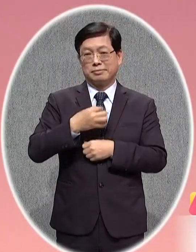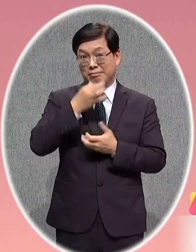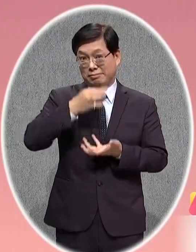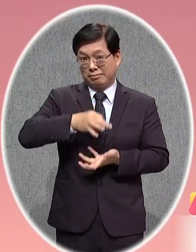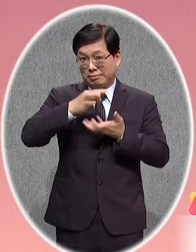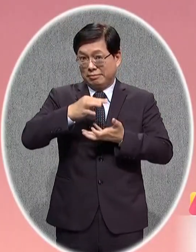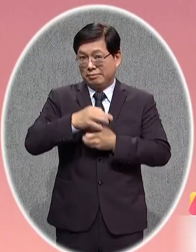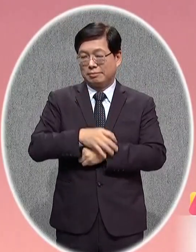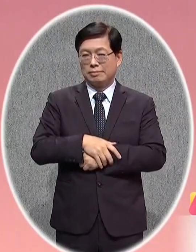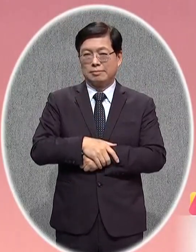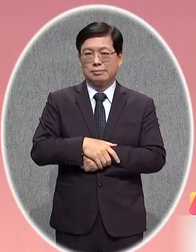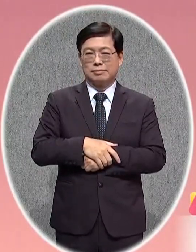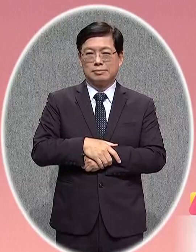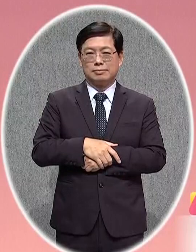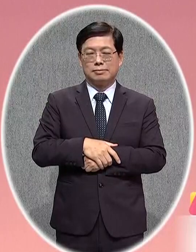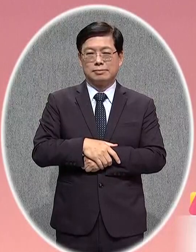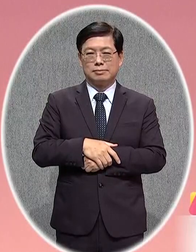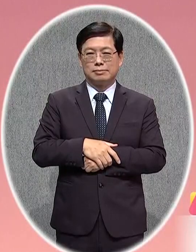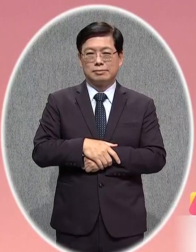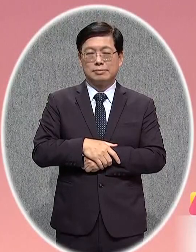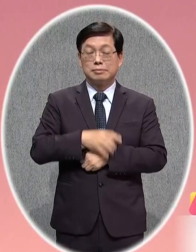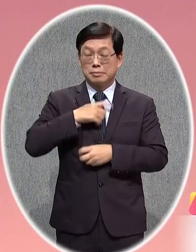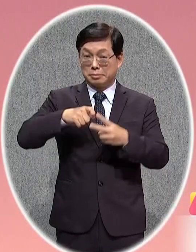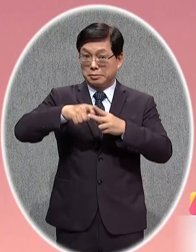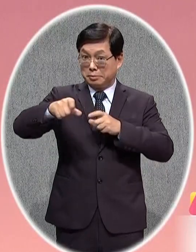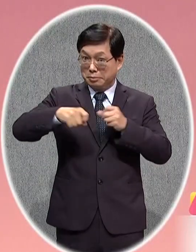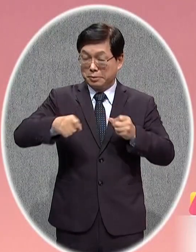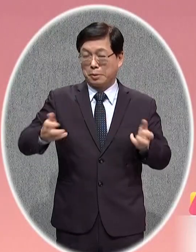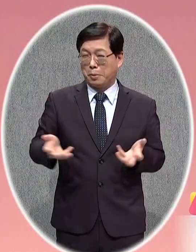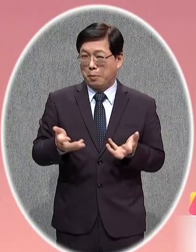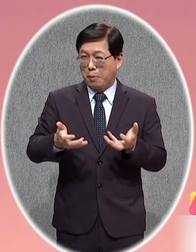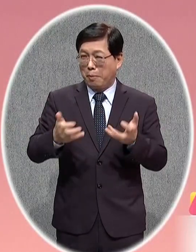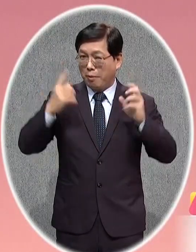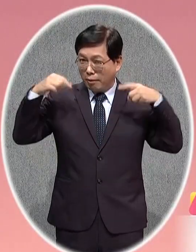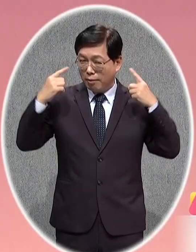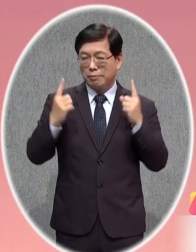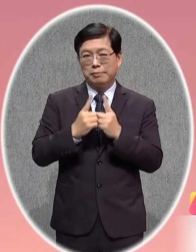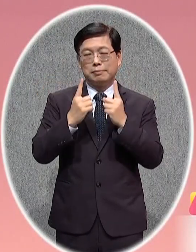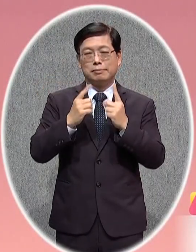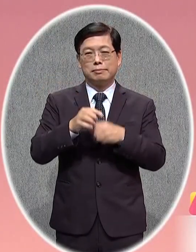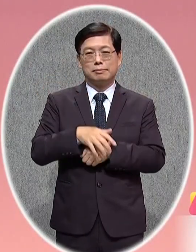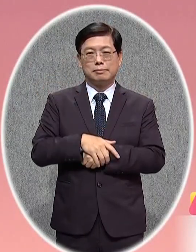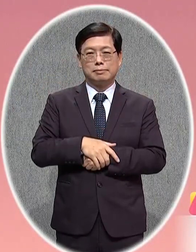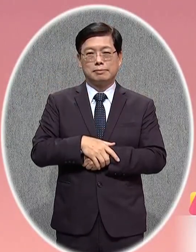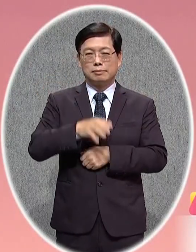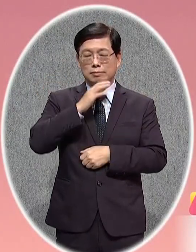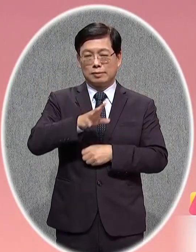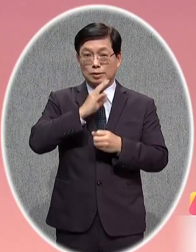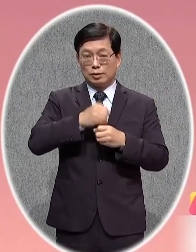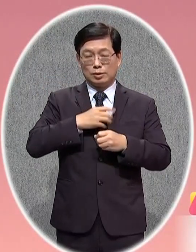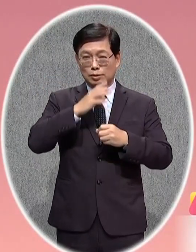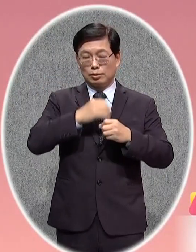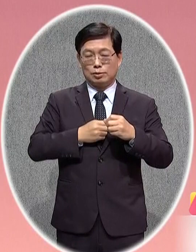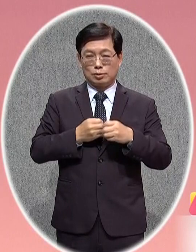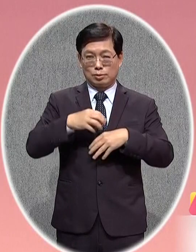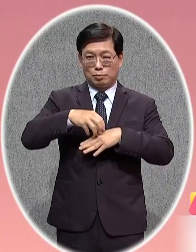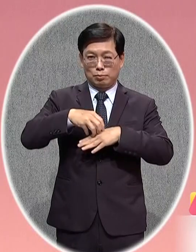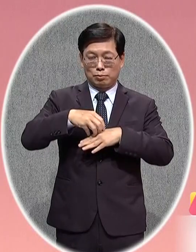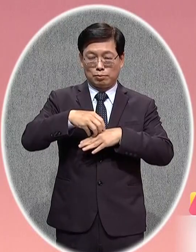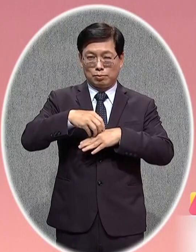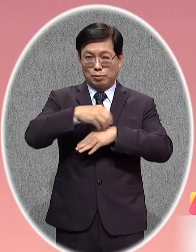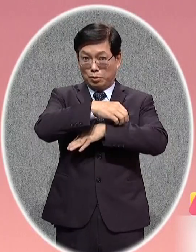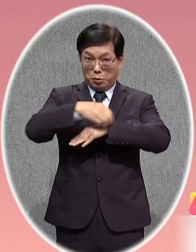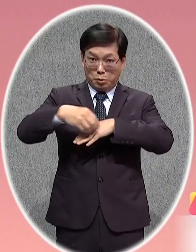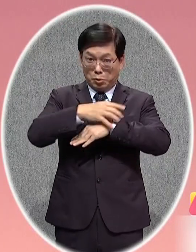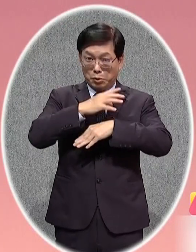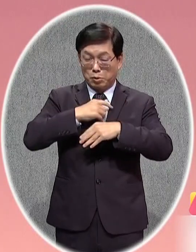忧的会是在整个工程里面，我们最常看见的是所谓的突堤效应。简单来讲，